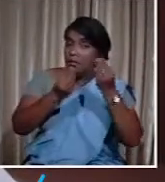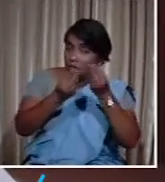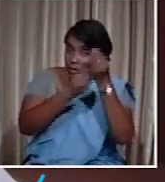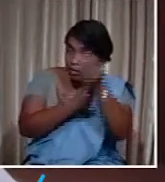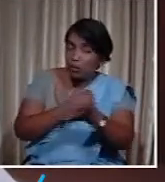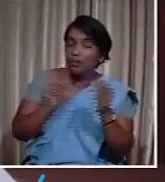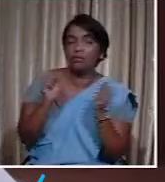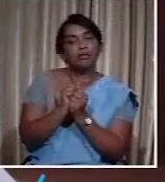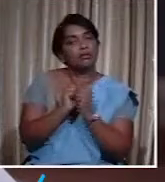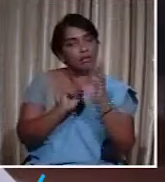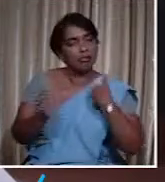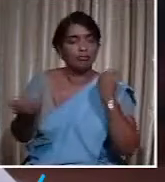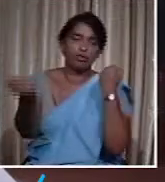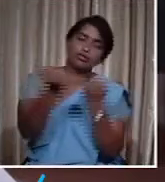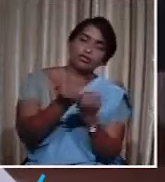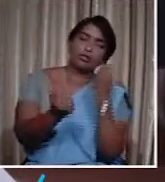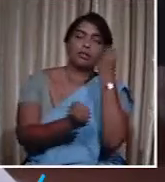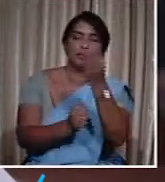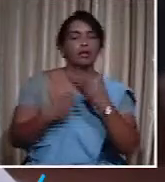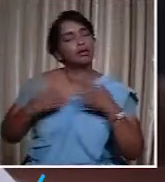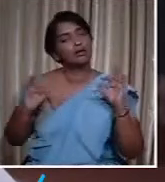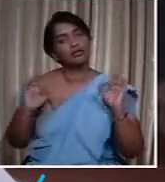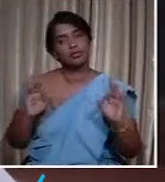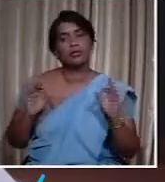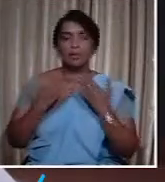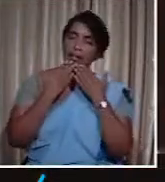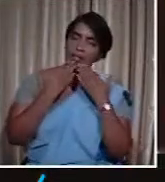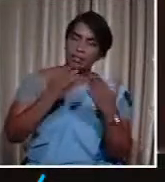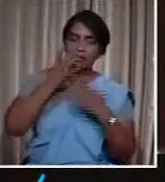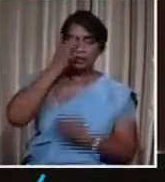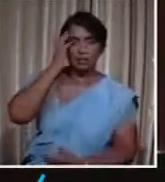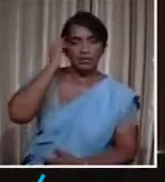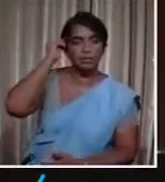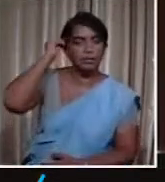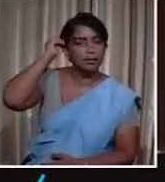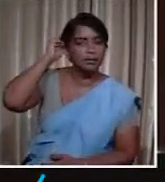එවැනි අවස්ථාවකට අපේ සහාය ලබා දෙන්න අපි සූදානම් ඉස්සුති කතා නැගතුමනි ඔබතුමාට තියෙන